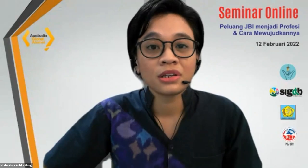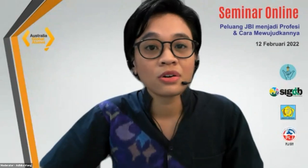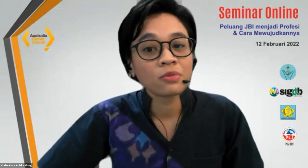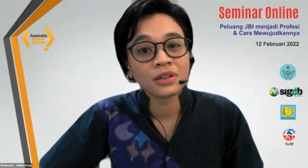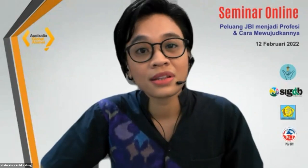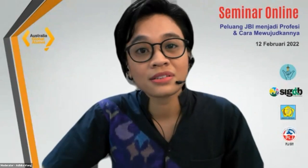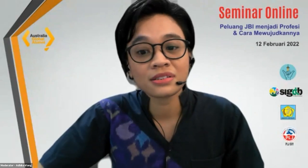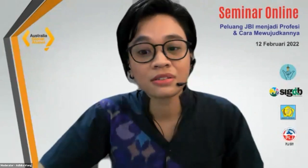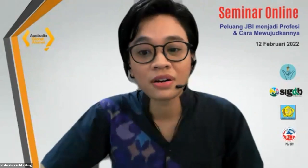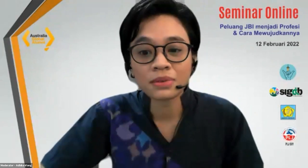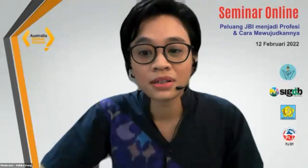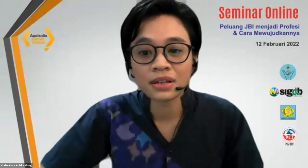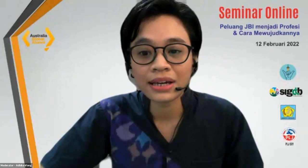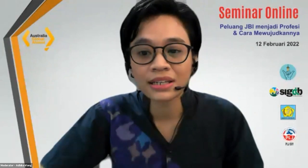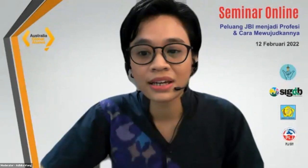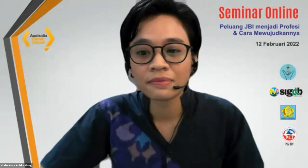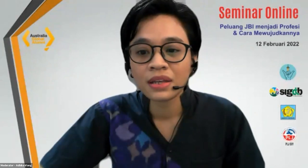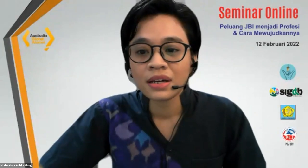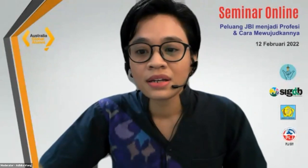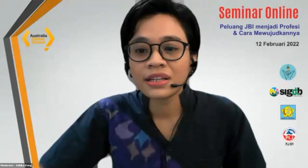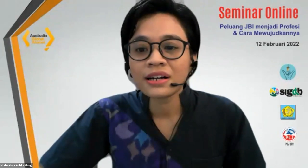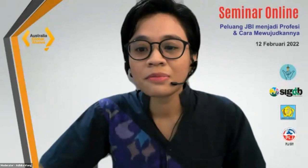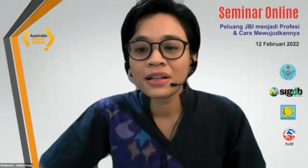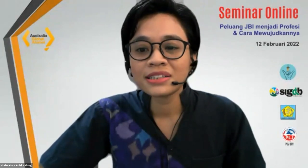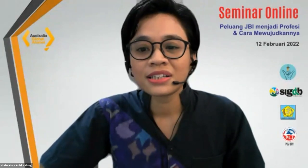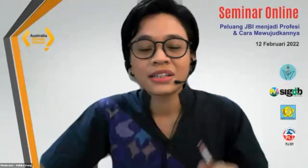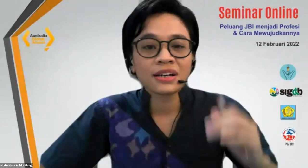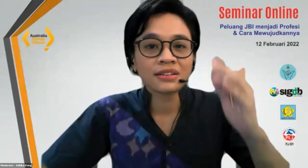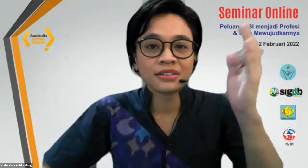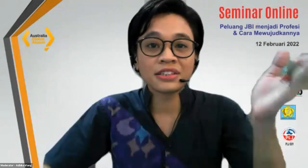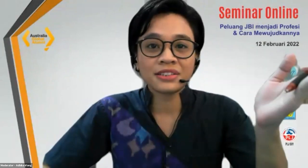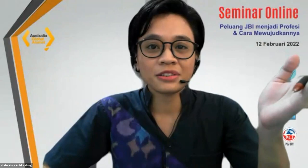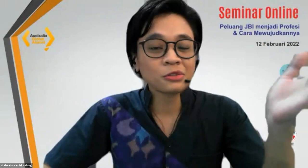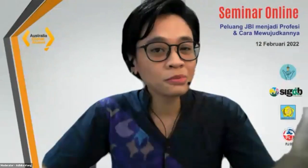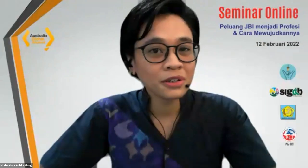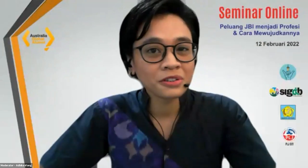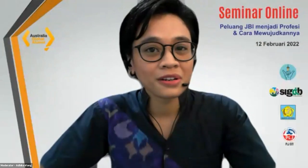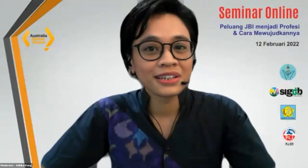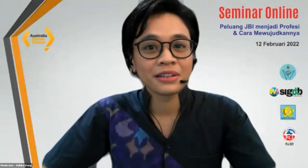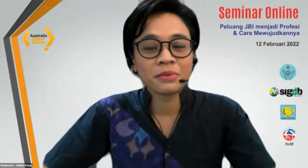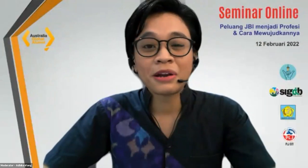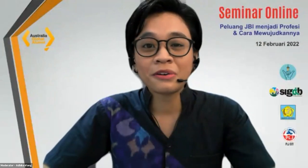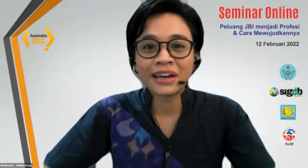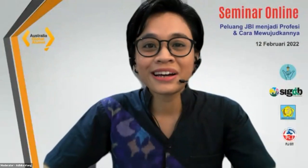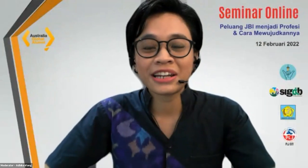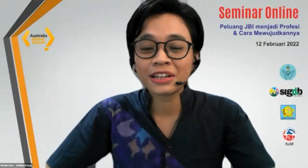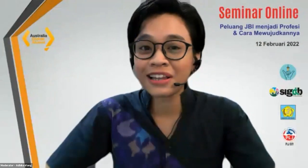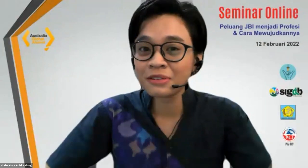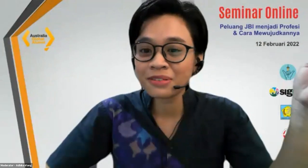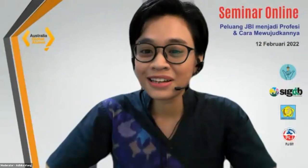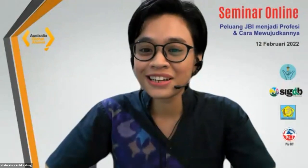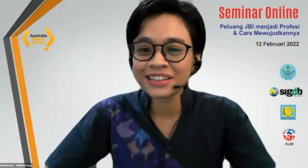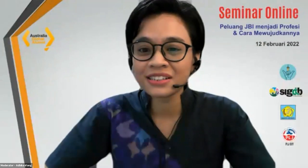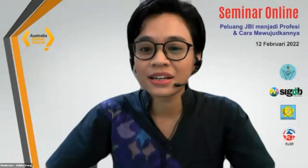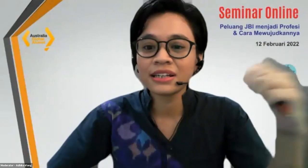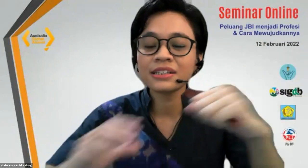seperti komunitas di fabel lainnya dan yang dipelajarinya di dulu beliau sekolah di ITB Bandung ya Dan yang